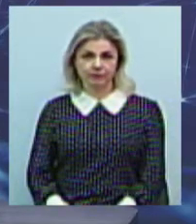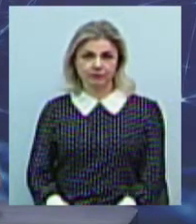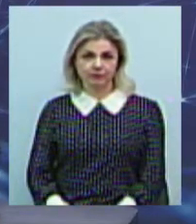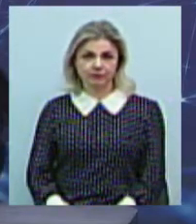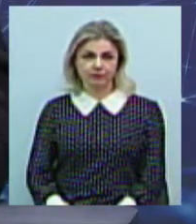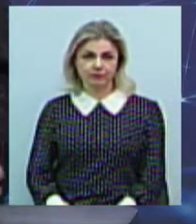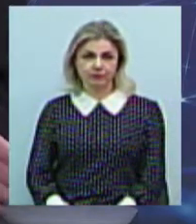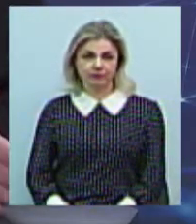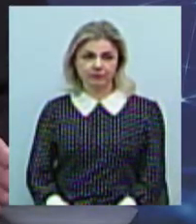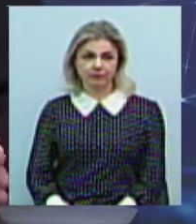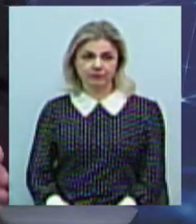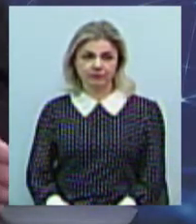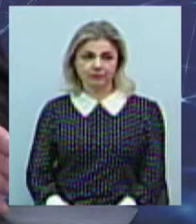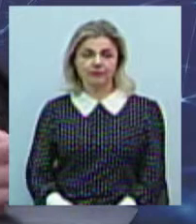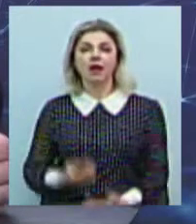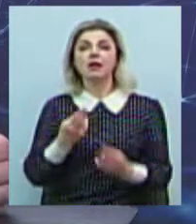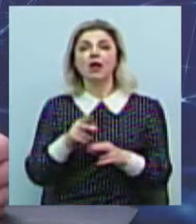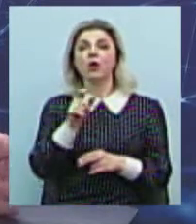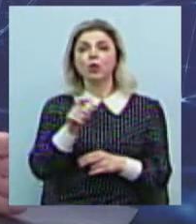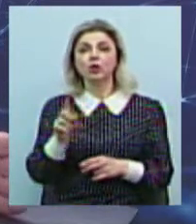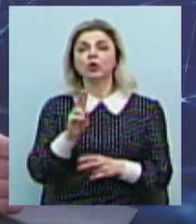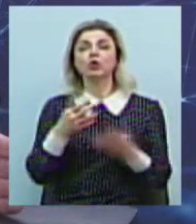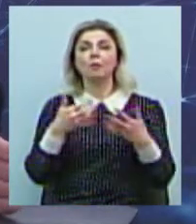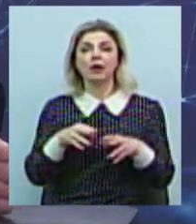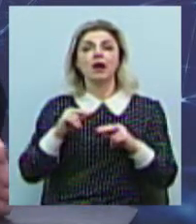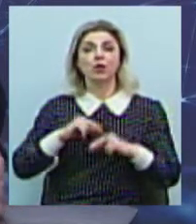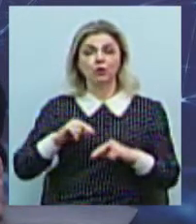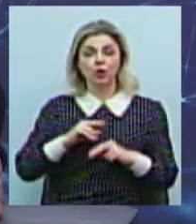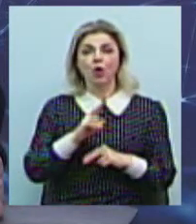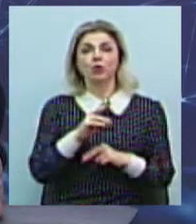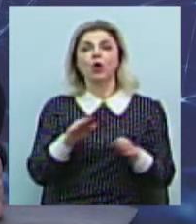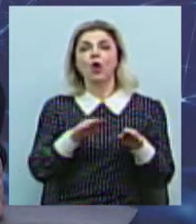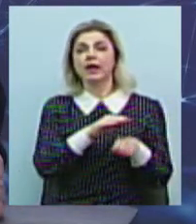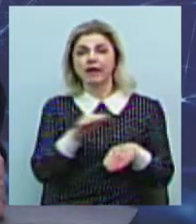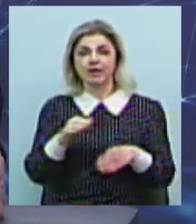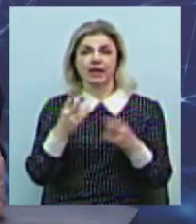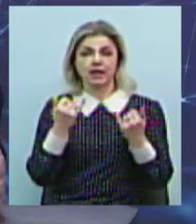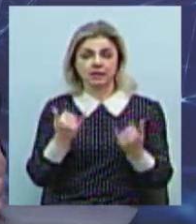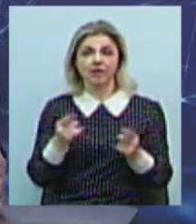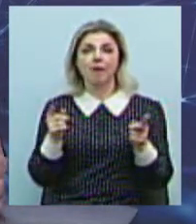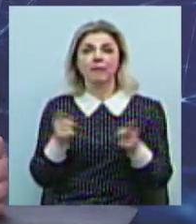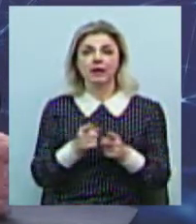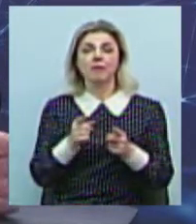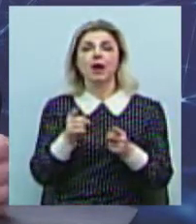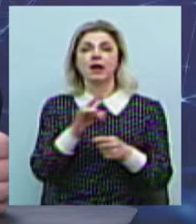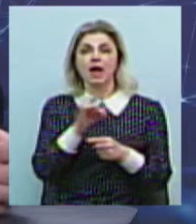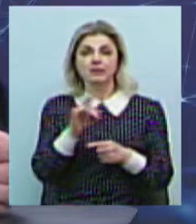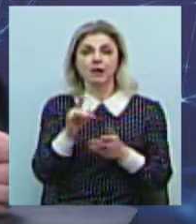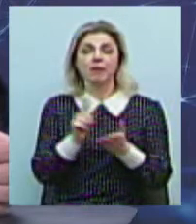прожить? Тобто прожитковий мінімум для осіб, які втратили працездатність у нас, який дорівнює на сьогоднішній дню мінімальному розміру пенсії,